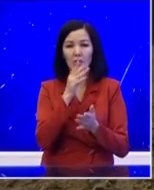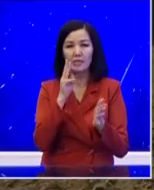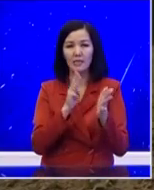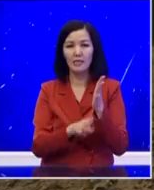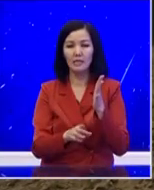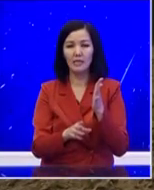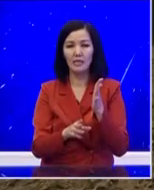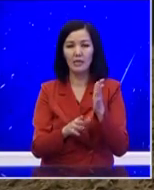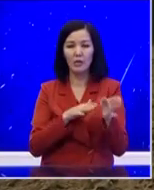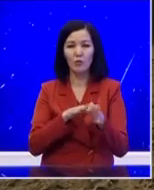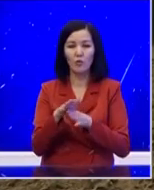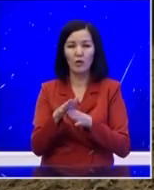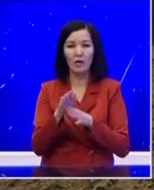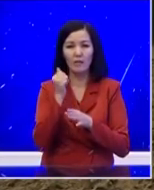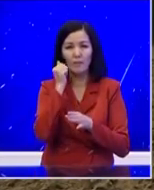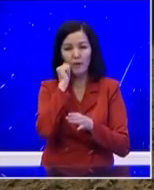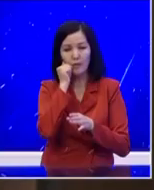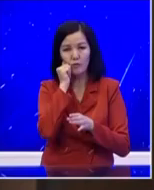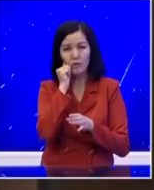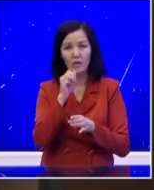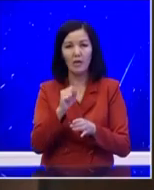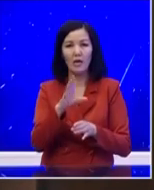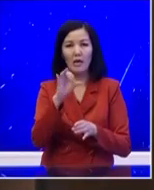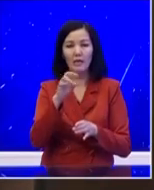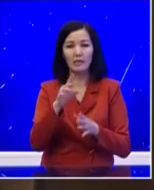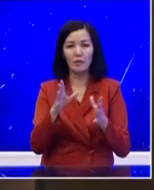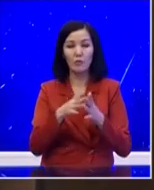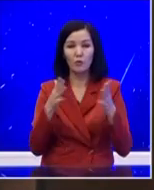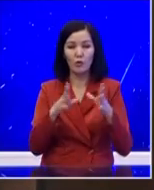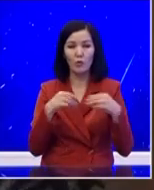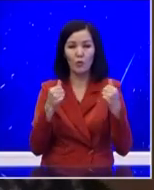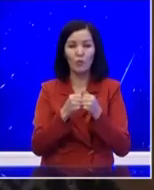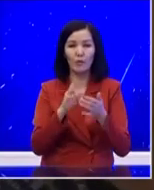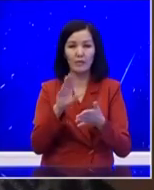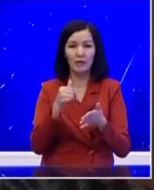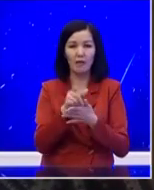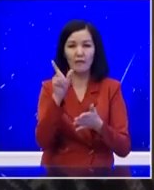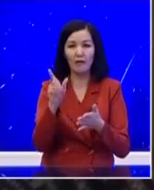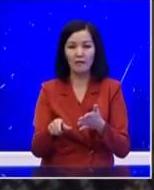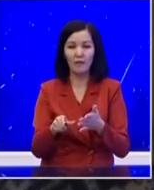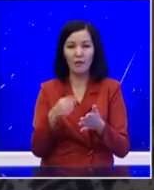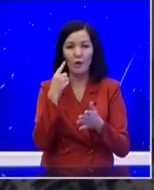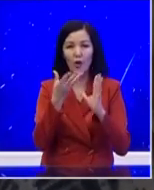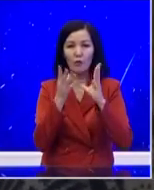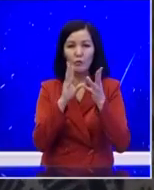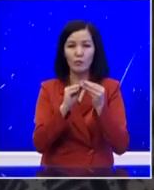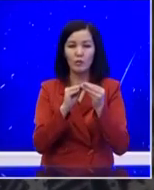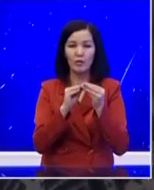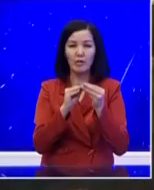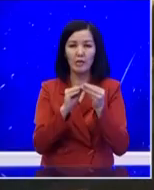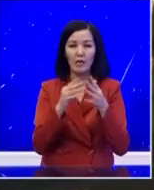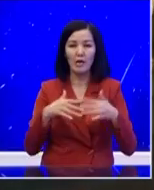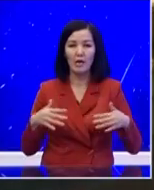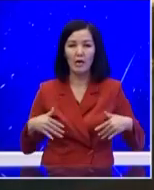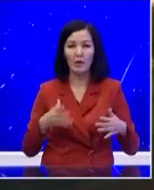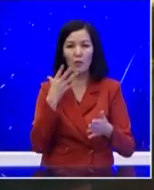сеңгіріне шыққан қартанасы Әсем Жексенова үлкен отбасының ұйытқысы. Балаларын үнемі ауызбіршілікке ұйытып, ата кәсіптегі